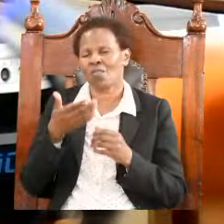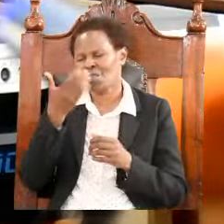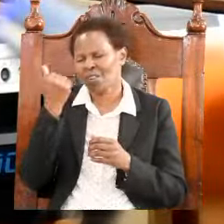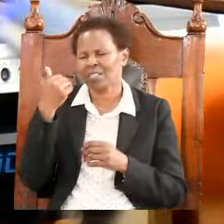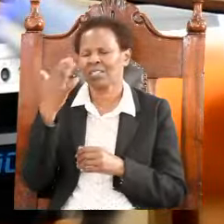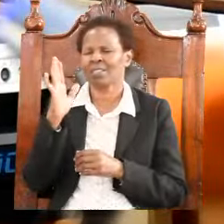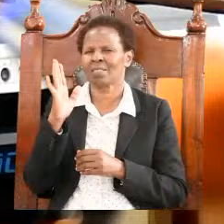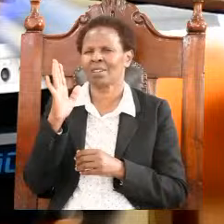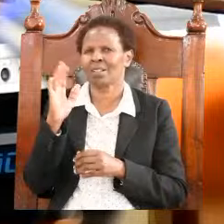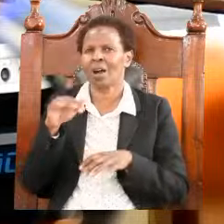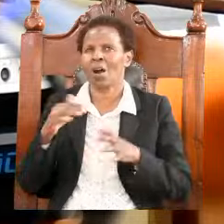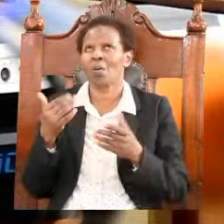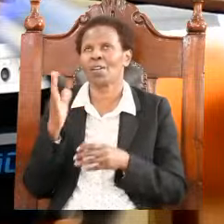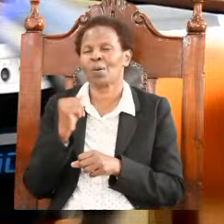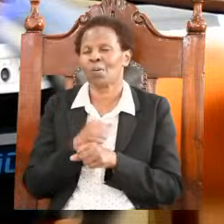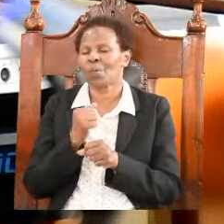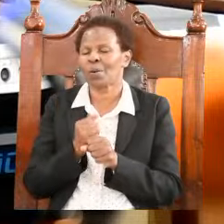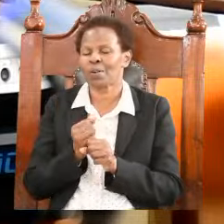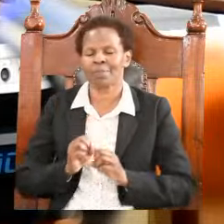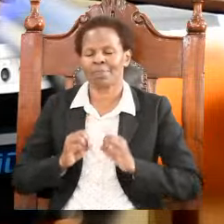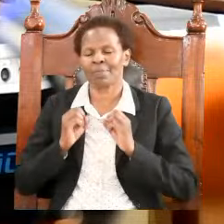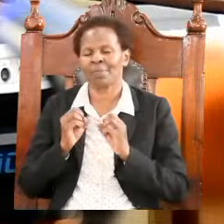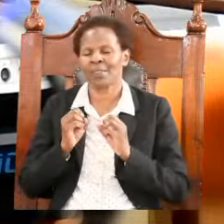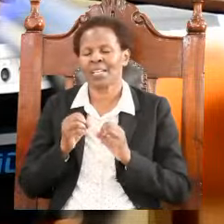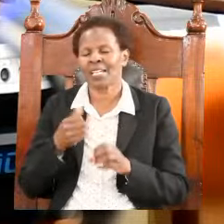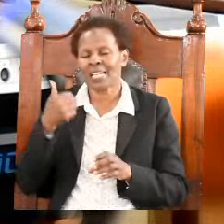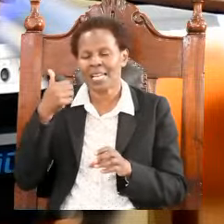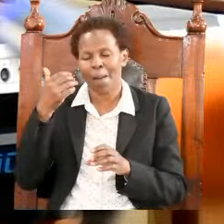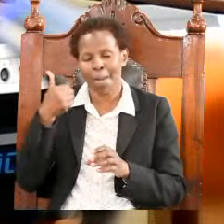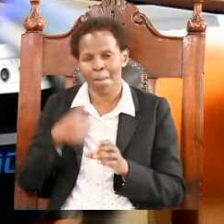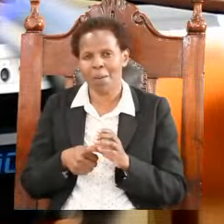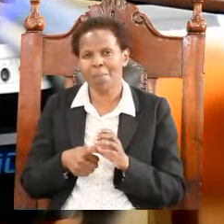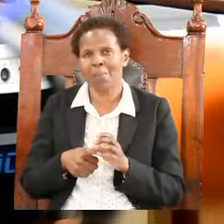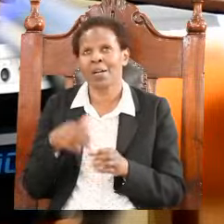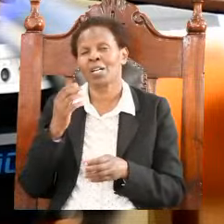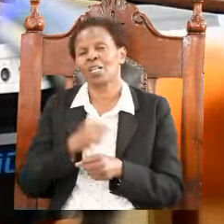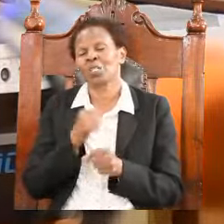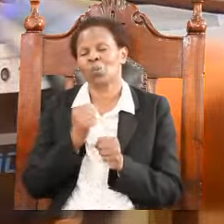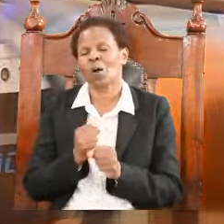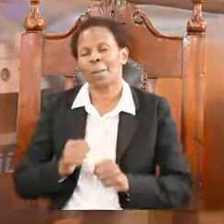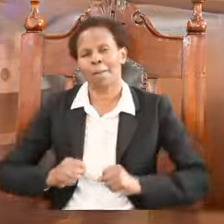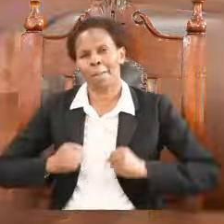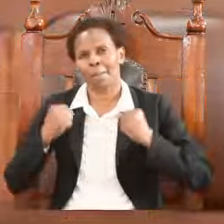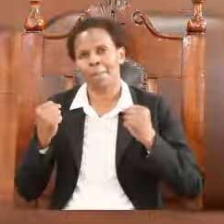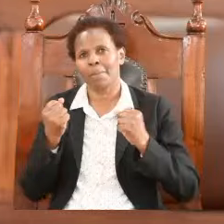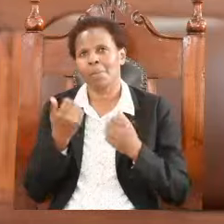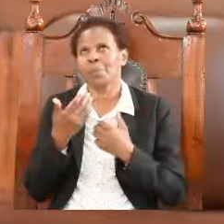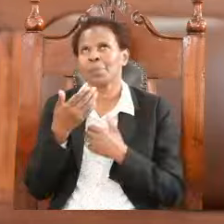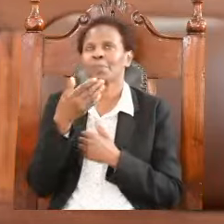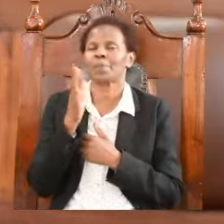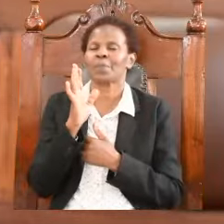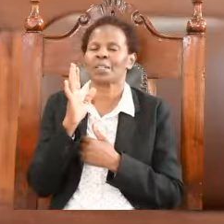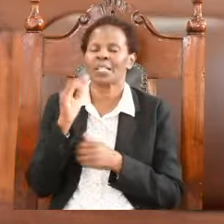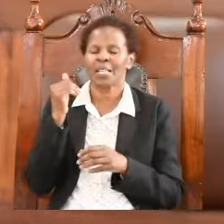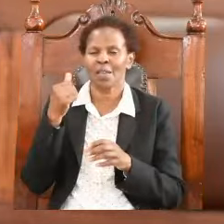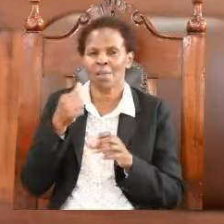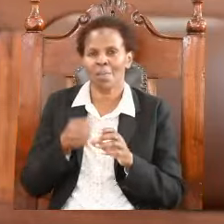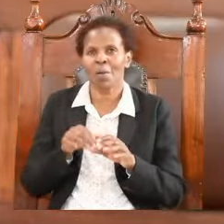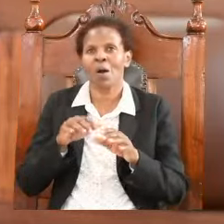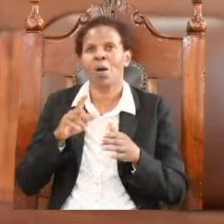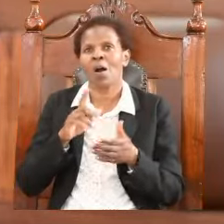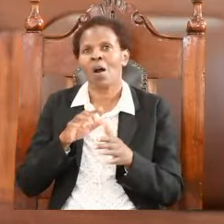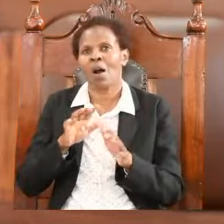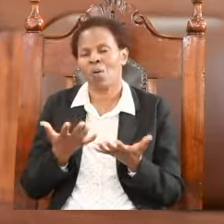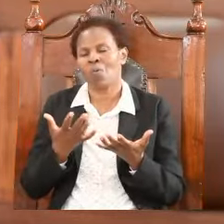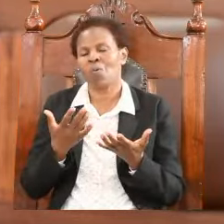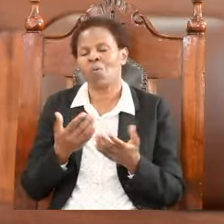Ngai arutaga wira. Akiririkana mawiko ma Ngai, akiririkana hinya na uhoti wake, akiririkana uria Ngai